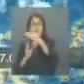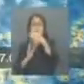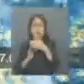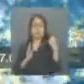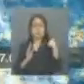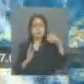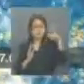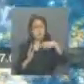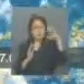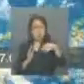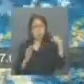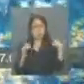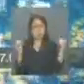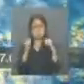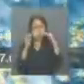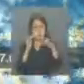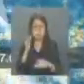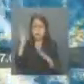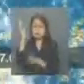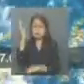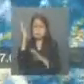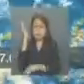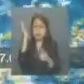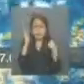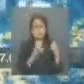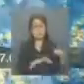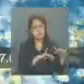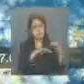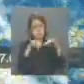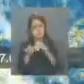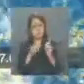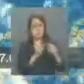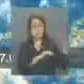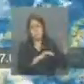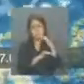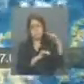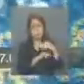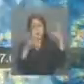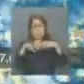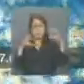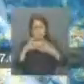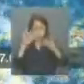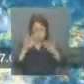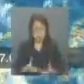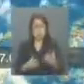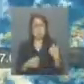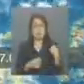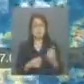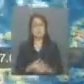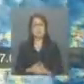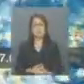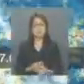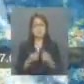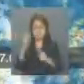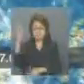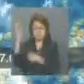มิจะลดลงอีกส่วนภาคใต้นั้นจะมีคลื่นกระแสลมตะวันออกเคลื่อนผ่านมีฝนเพิ่มมากขึ้นและมีฝนตกหนักถึงหนักมากบางแห่งอ่าวไทยตอนล่าง